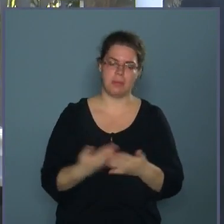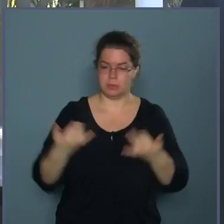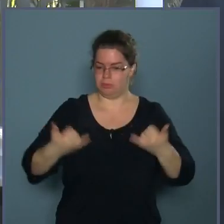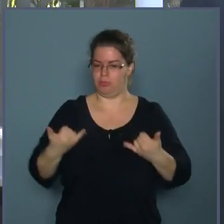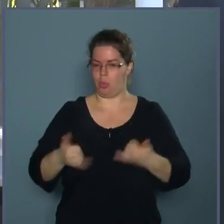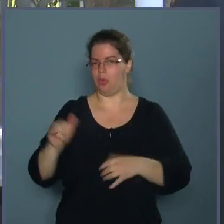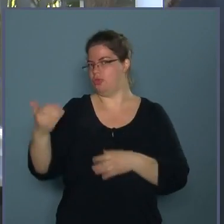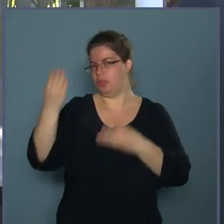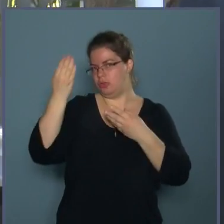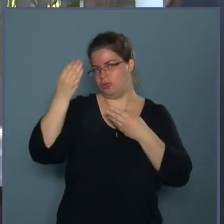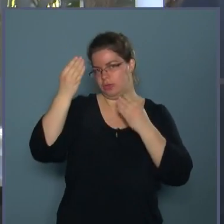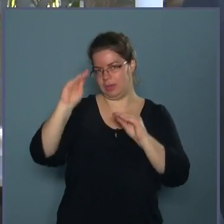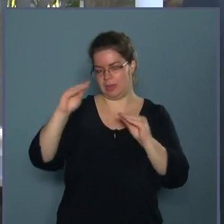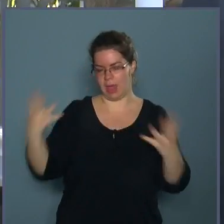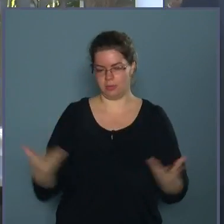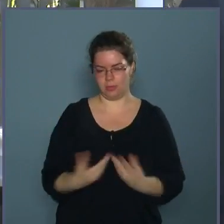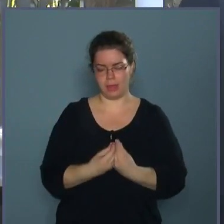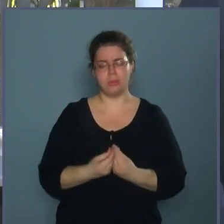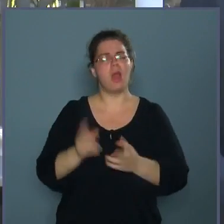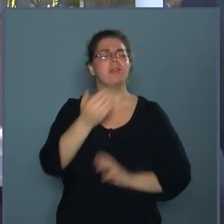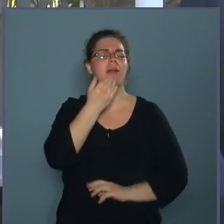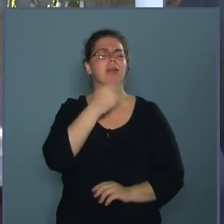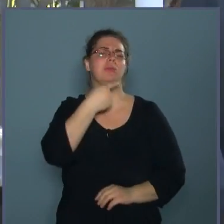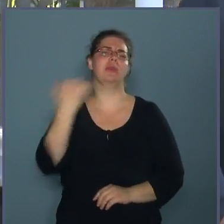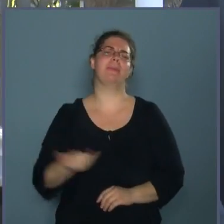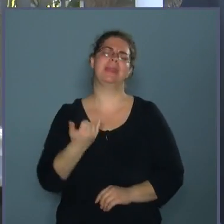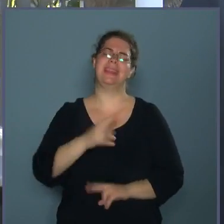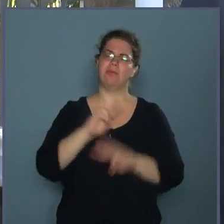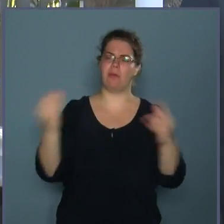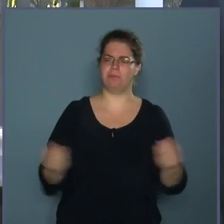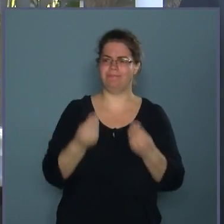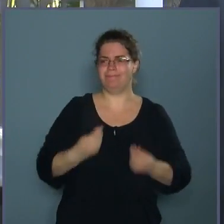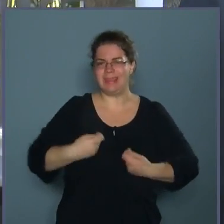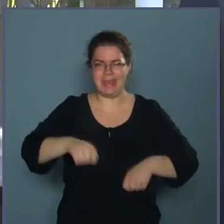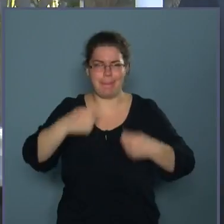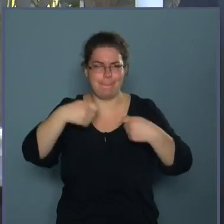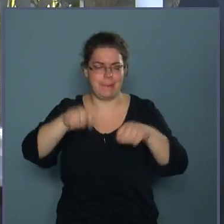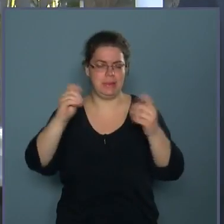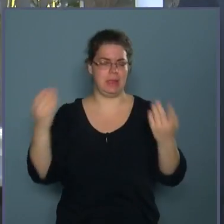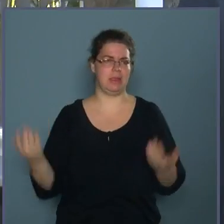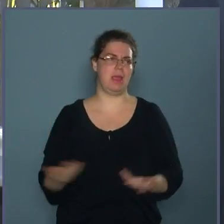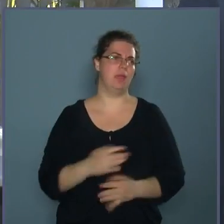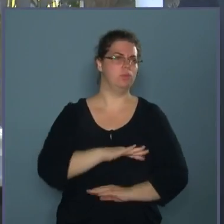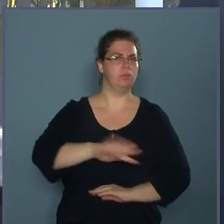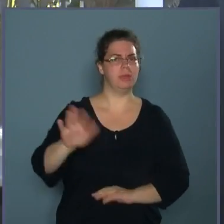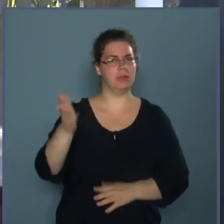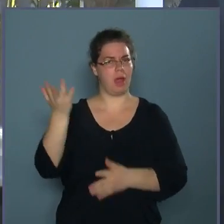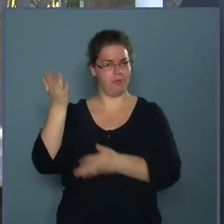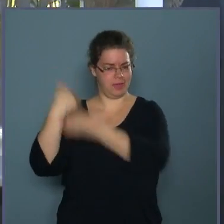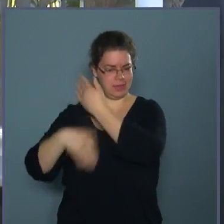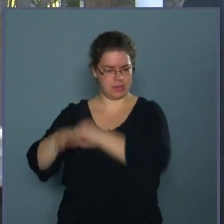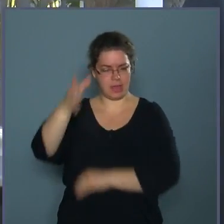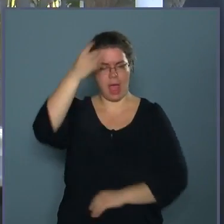is tisztelgünk itt közösen. Tehát azt akarom mondani, hogy mindig van egy kis építkezés, mind a